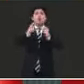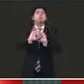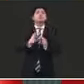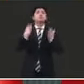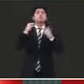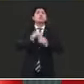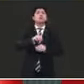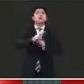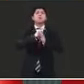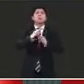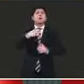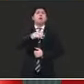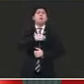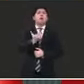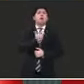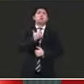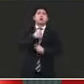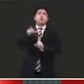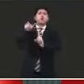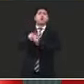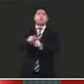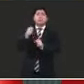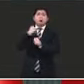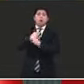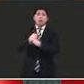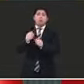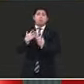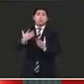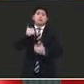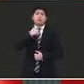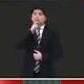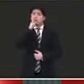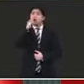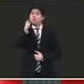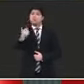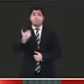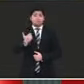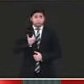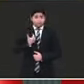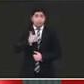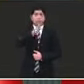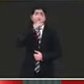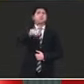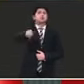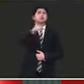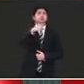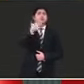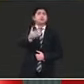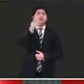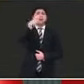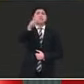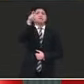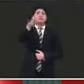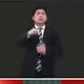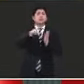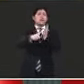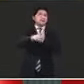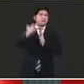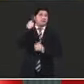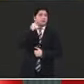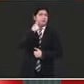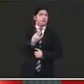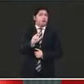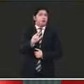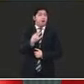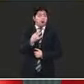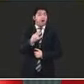doğrudan anayasa güvencesi altına alma teklifinde bulunduk bilindiği gibi 2008 yılında